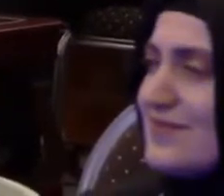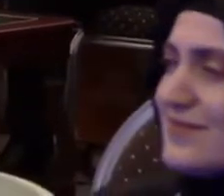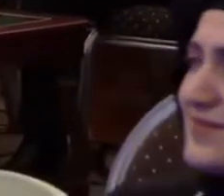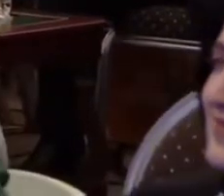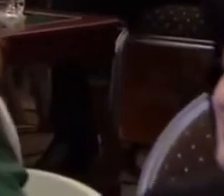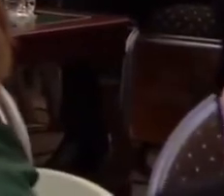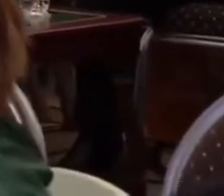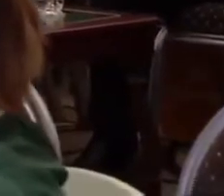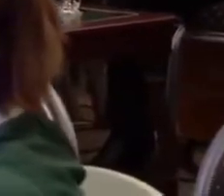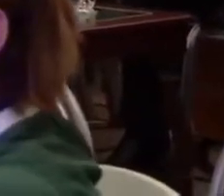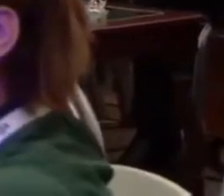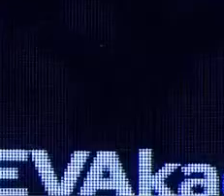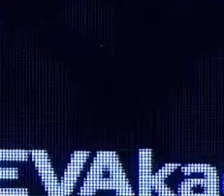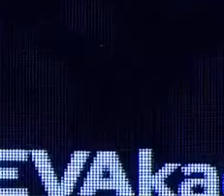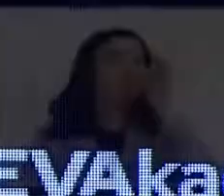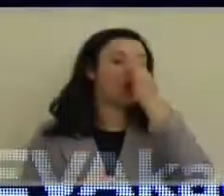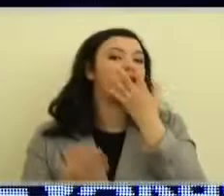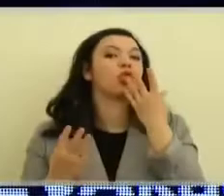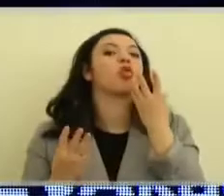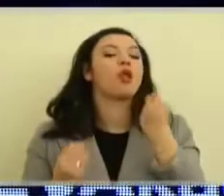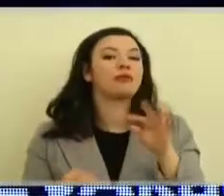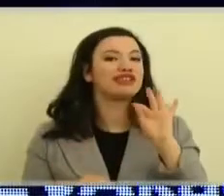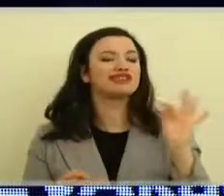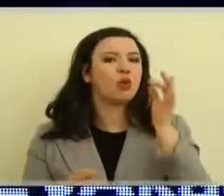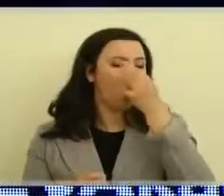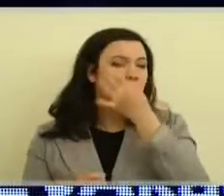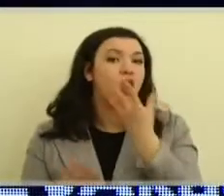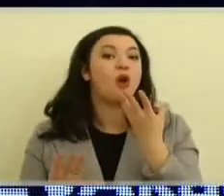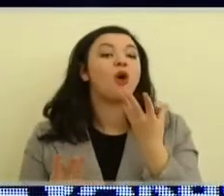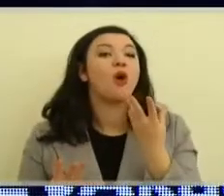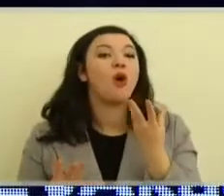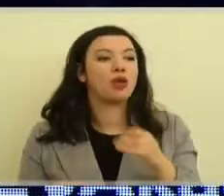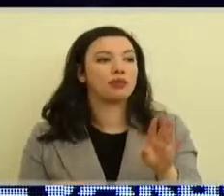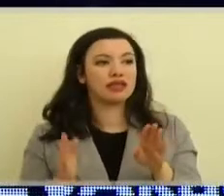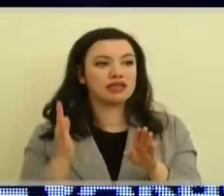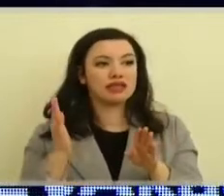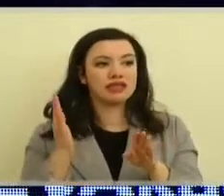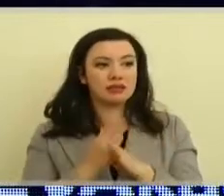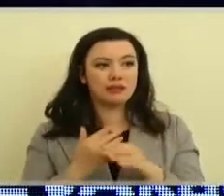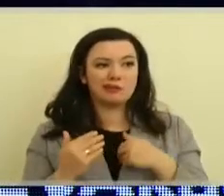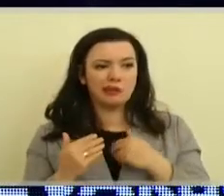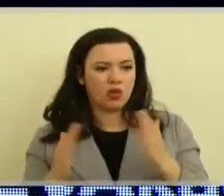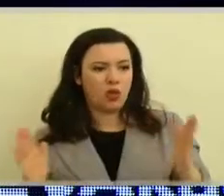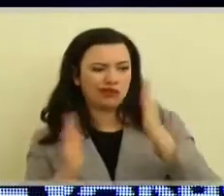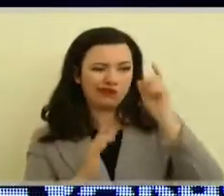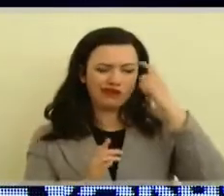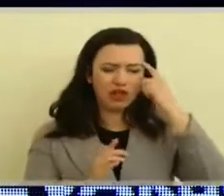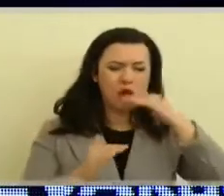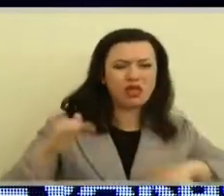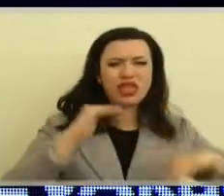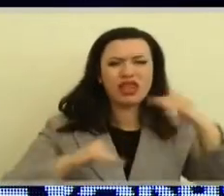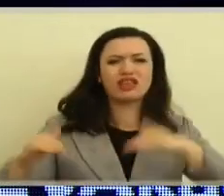Ama tabii ki bu hiç kolay olmadı. Hem de hiç kolay olmadı. Gerek zihinlerdeki önyargılar ve